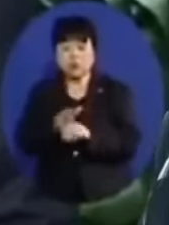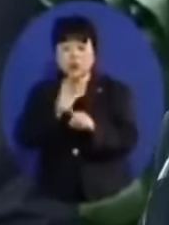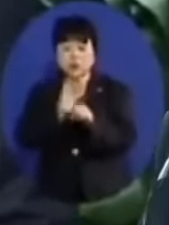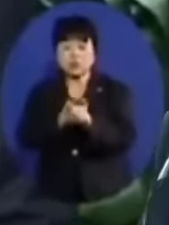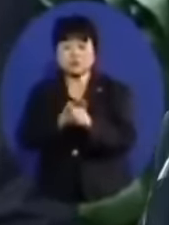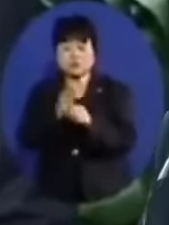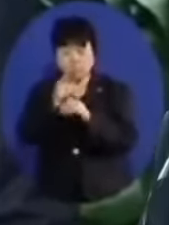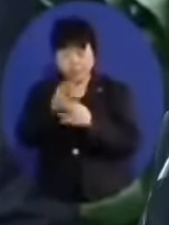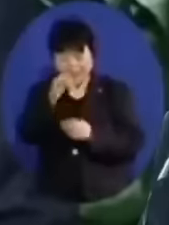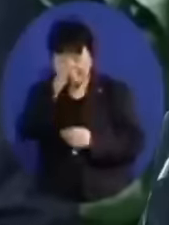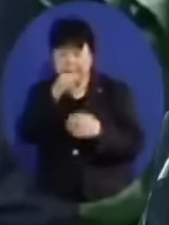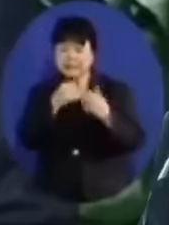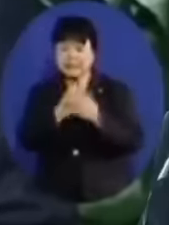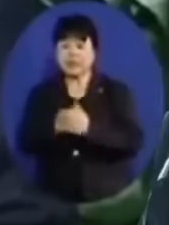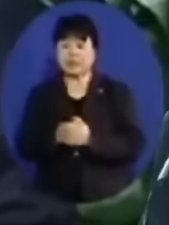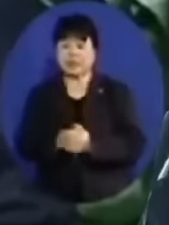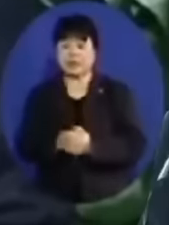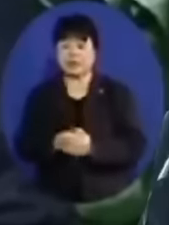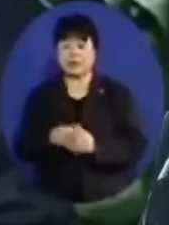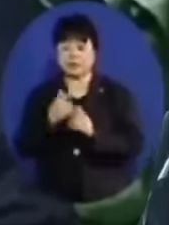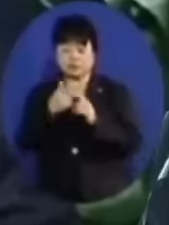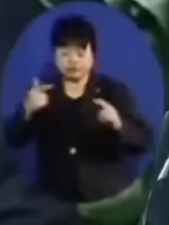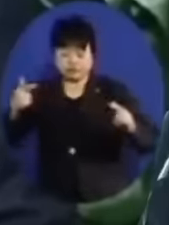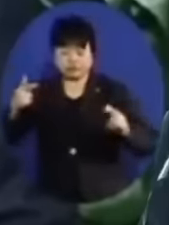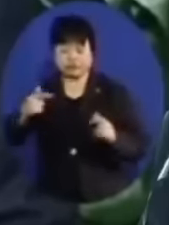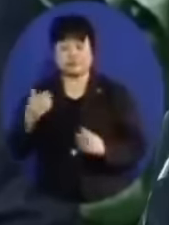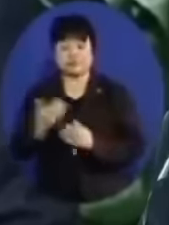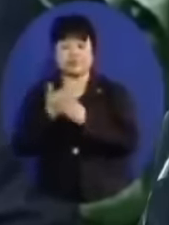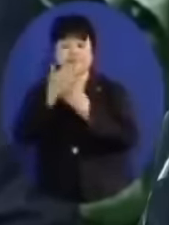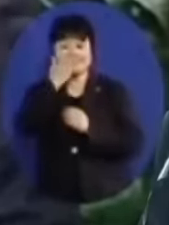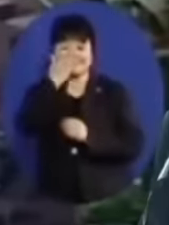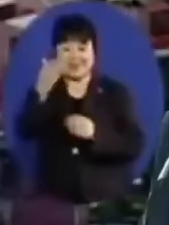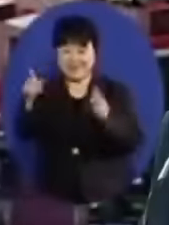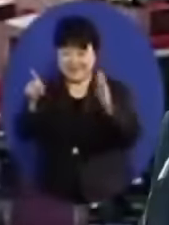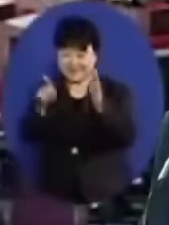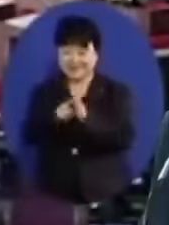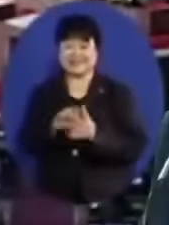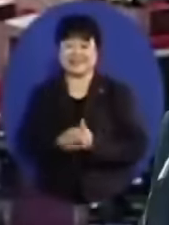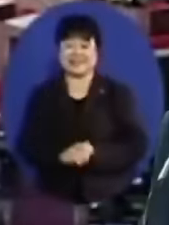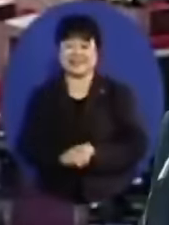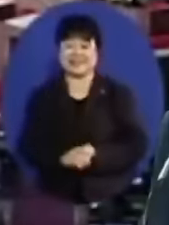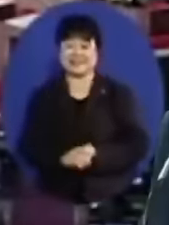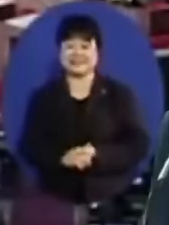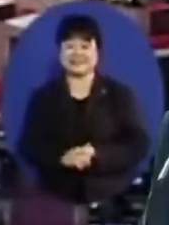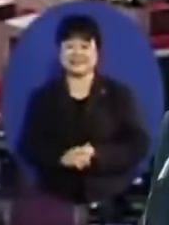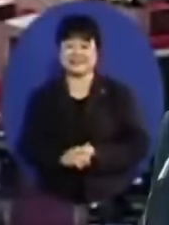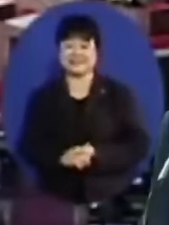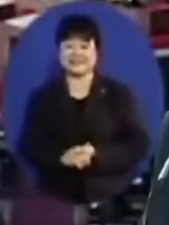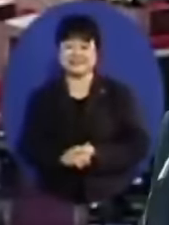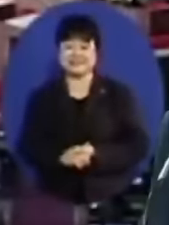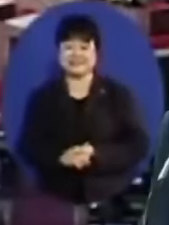많기 때문에 교회가 이렇게 폭발적으로 발전하고 있는 것입니다.